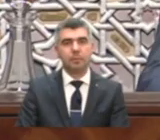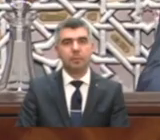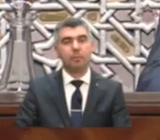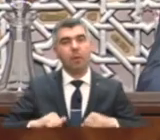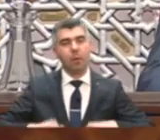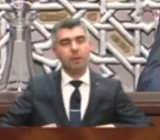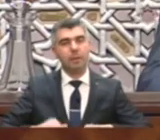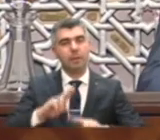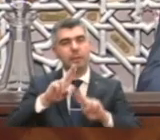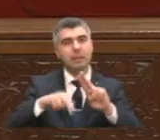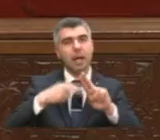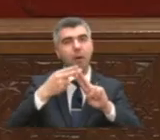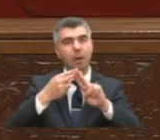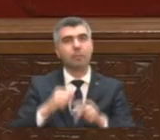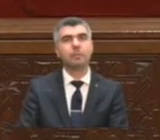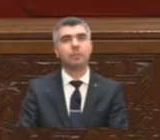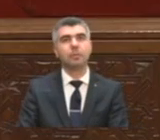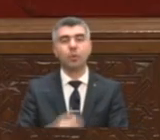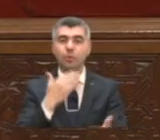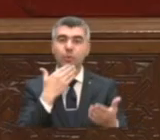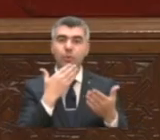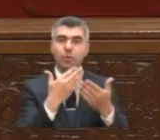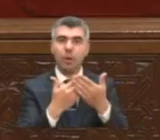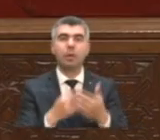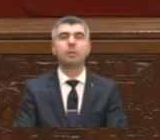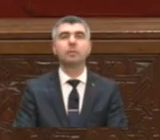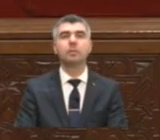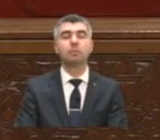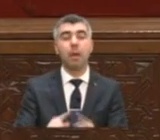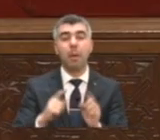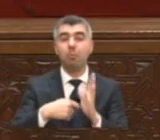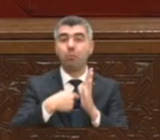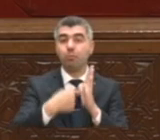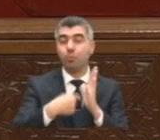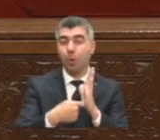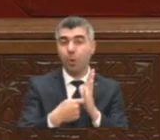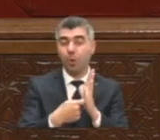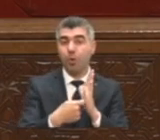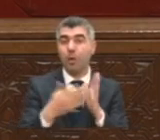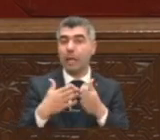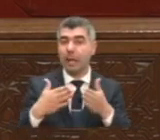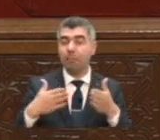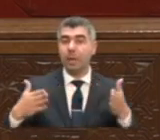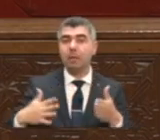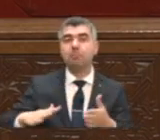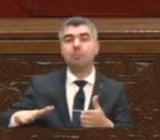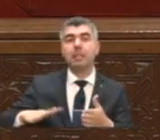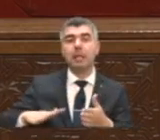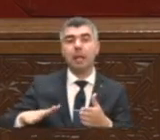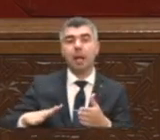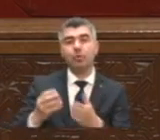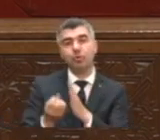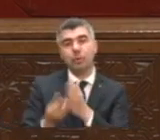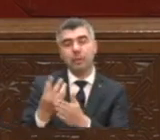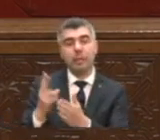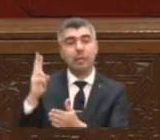شكرا السي البرهومي على طرح السؤال ديالكم. كي تتعرف هذا المشروع الكبير ديال المدن الجديده تعطاتو انطلاقه في سنه